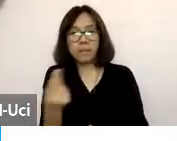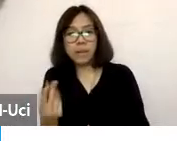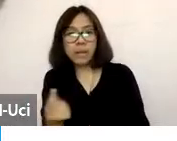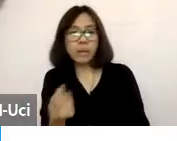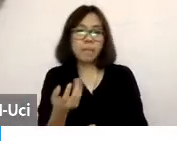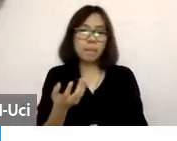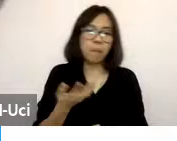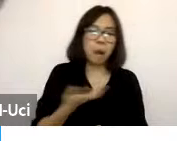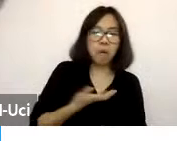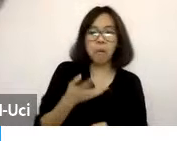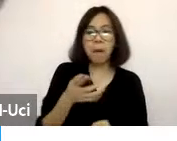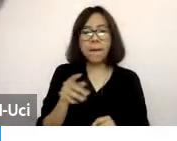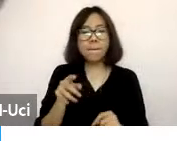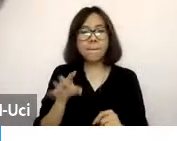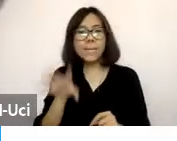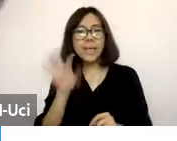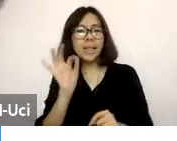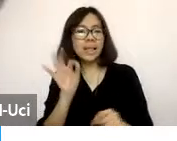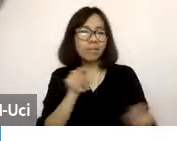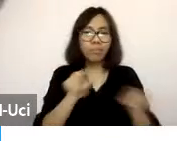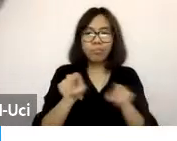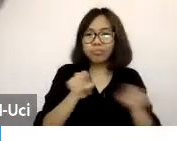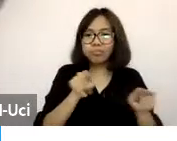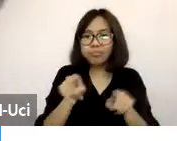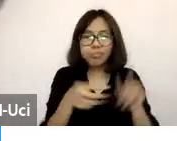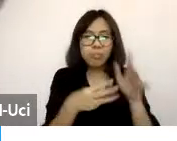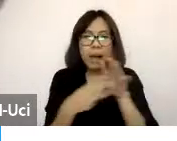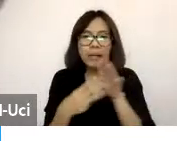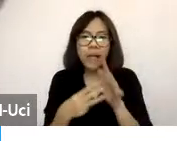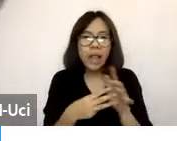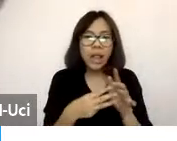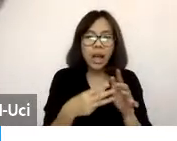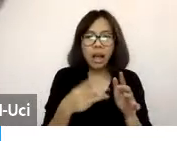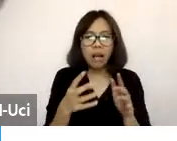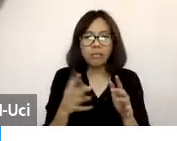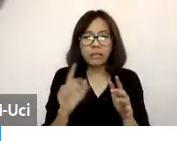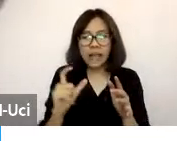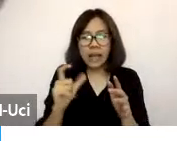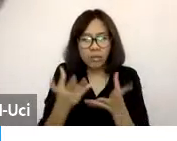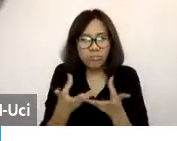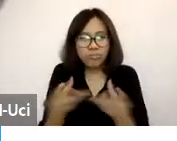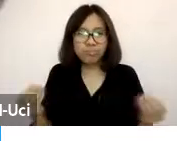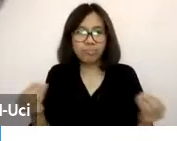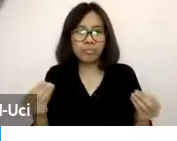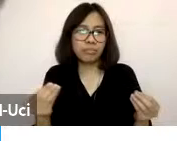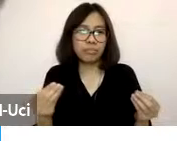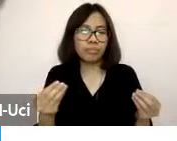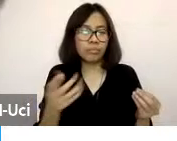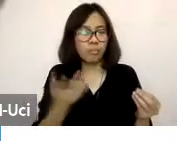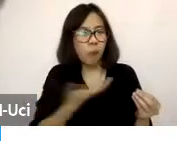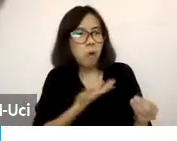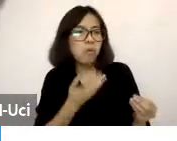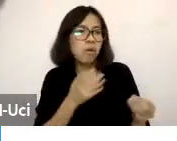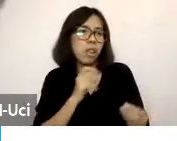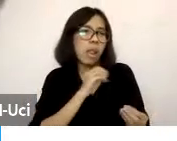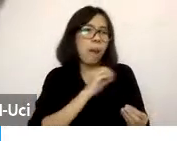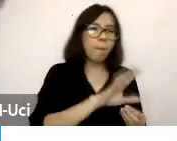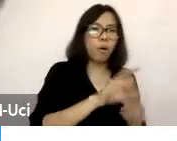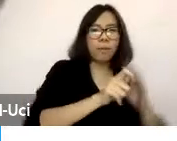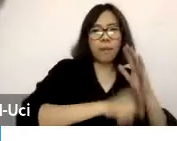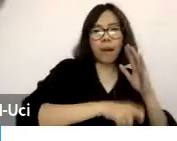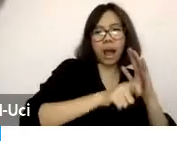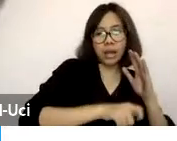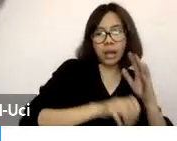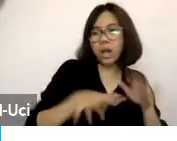Jalur yang mana yang bisa menyelesaikan sengketa bagi mereka yang baik melalui pengajuan langsung baik melalui